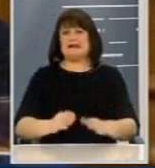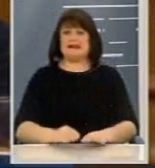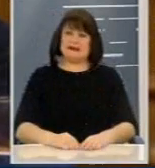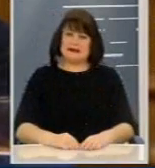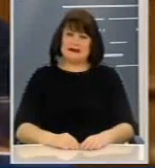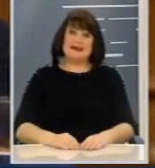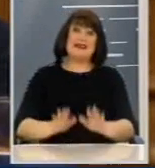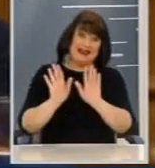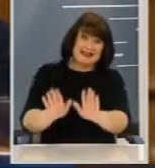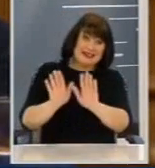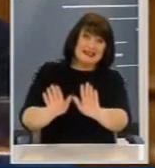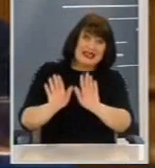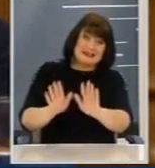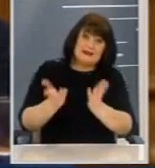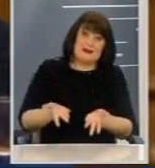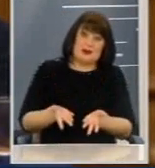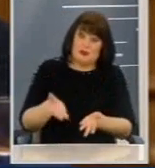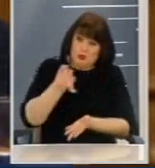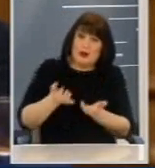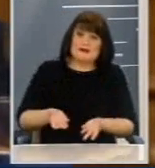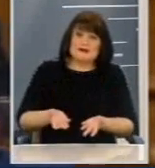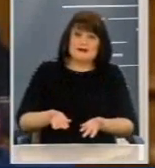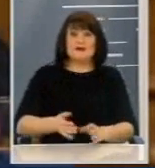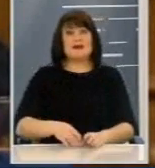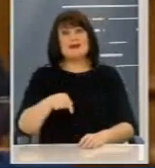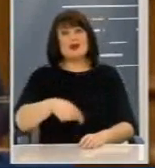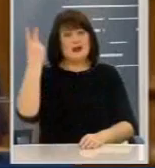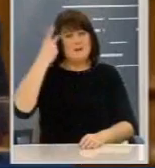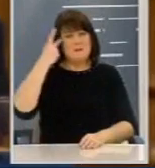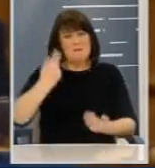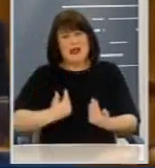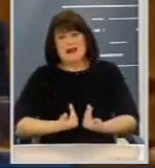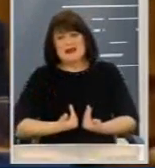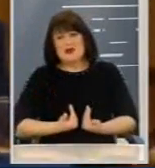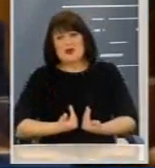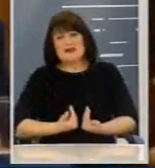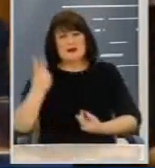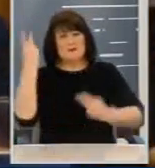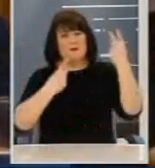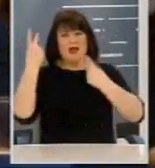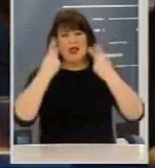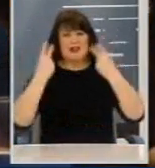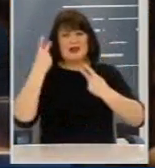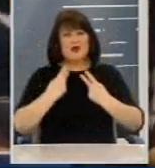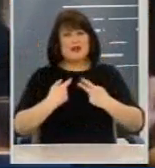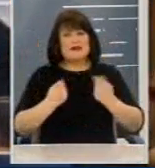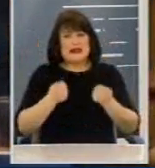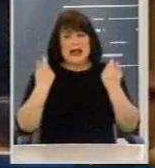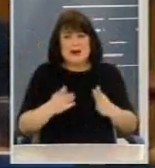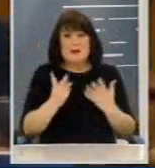Μετά υλοποιούνται. Αφήστε τα αυτά. Και έρχεστε λοιπόν να μας εγκαλέσετε ενώ έχουμε υλοποιήσει ήσυχα.